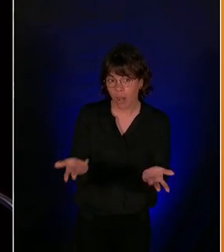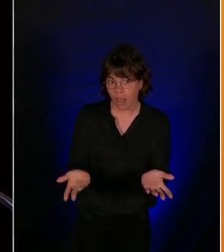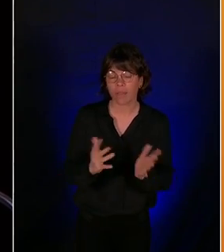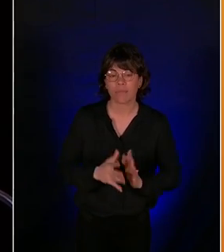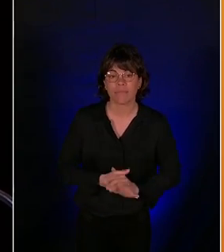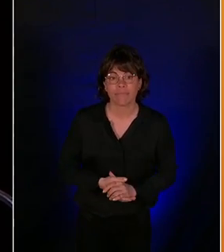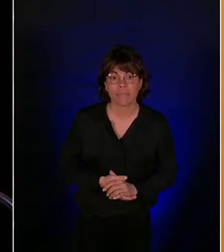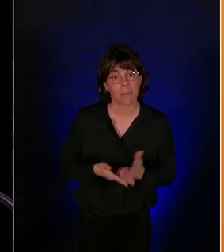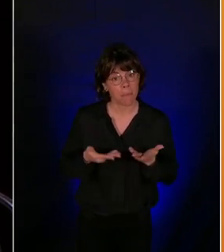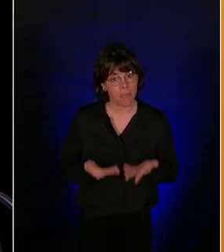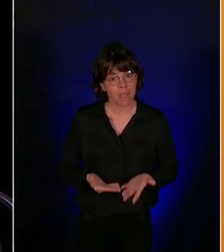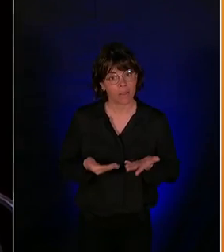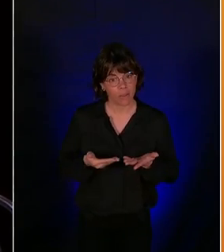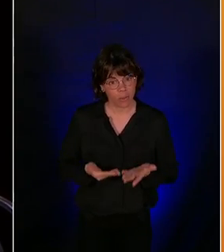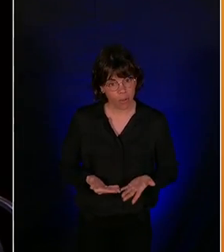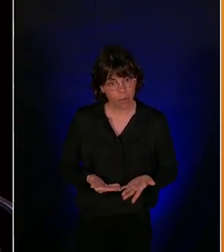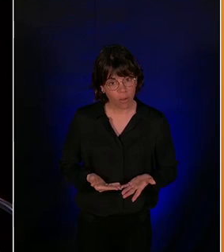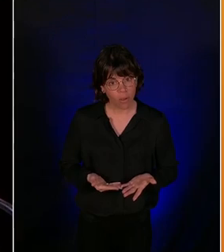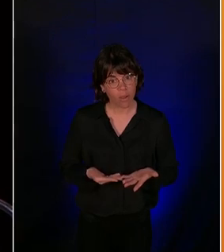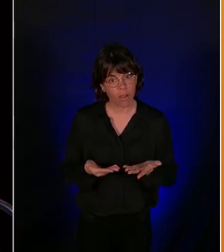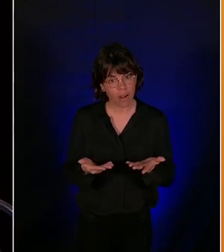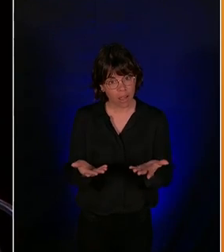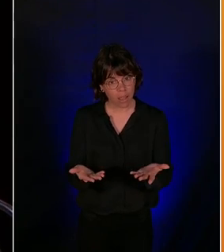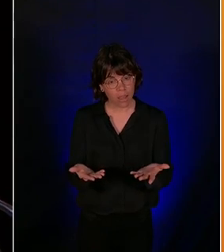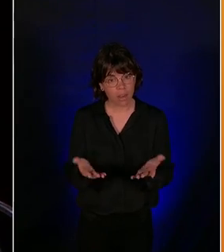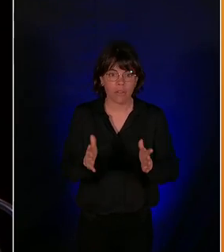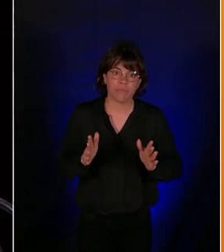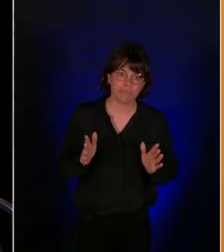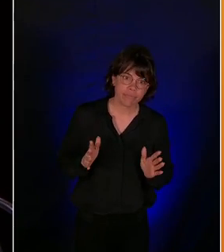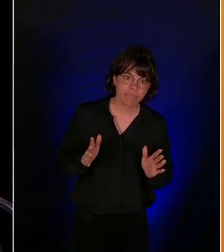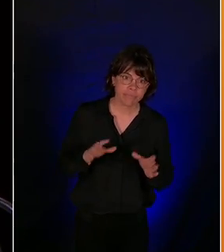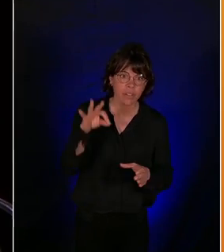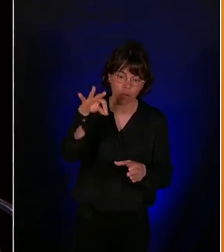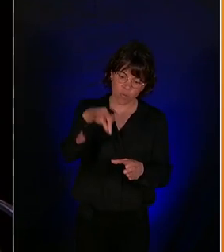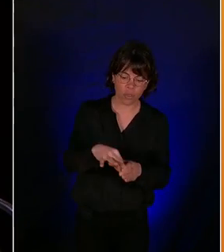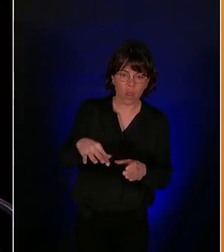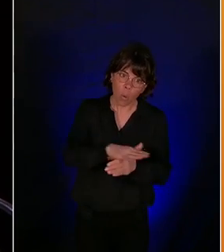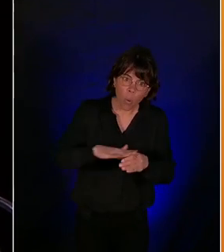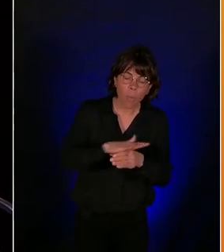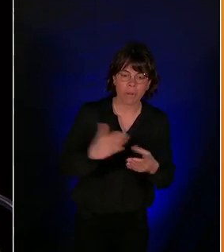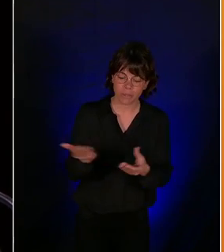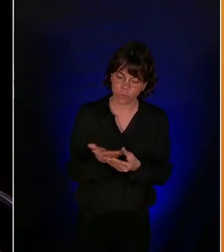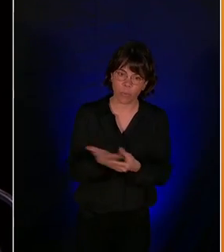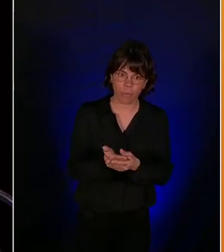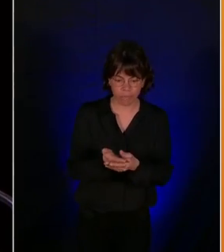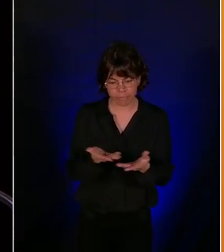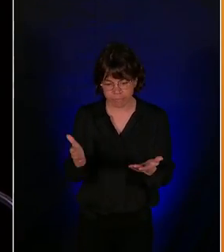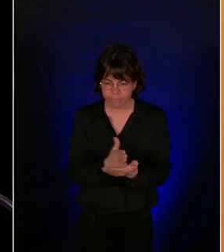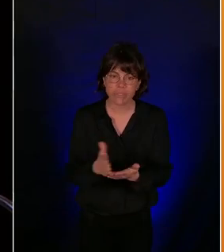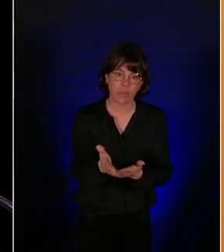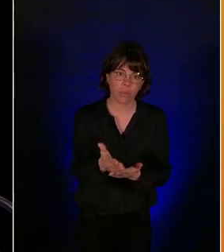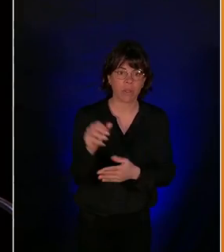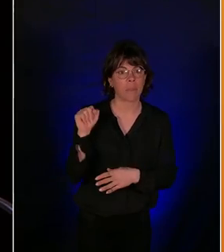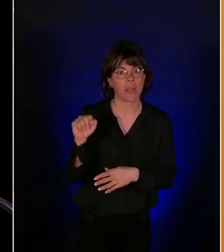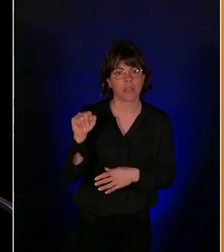et maintenant nous partons alors il va falloir voter l'intégralité du document d'orientation mes camarades